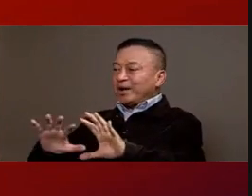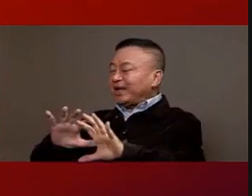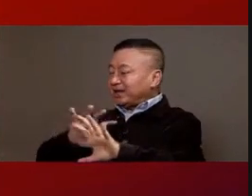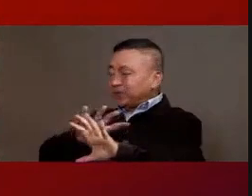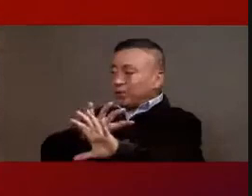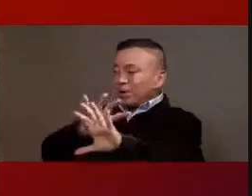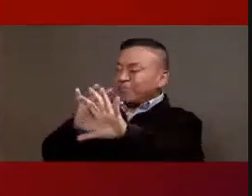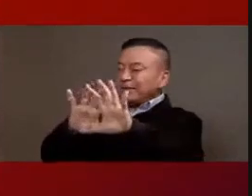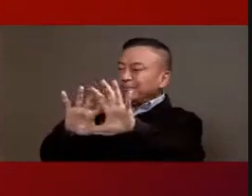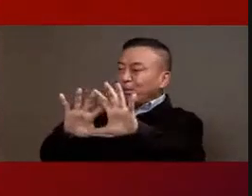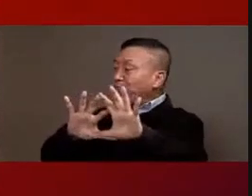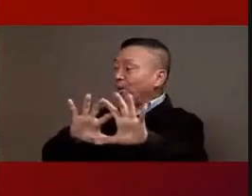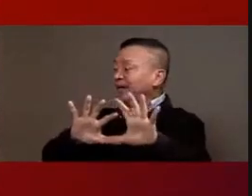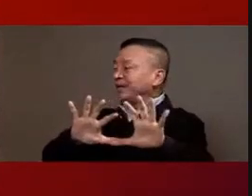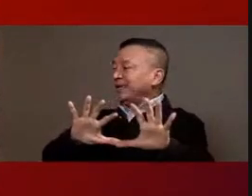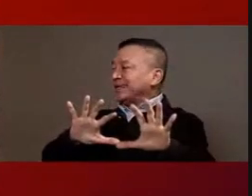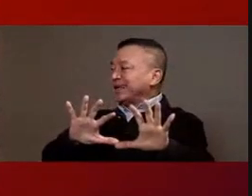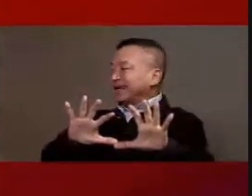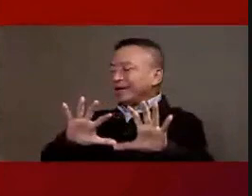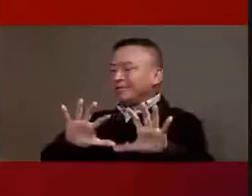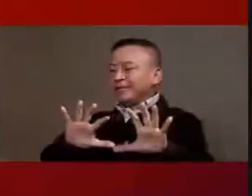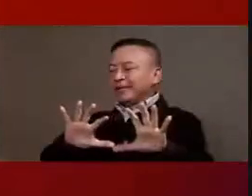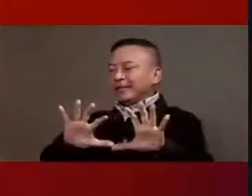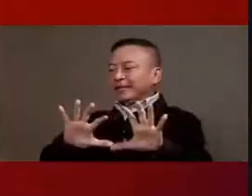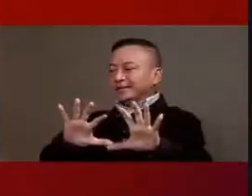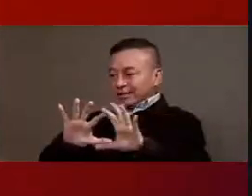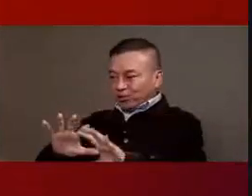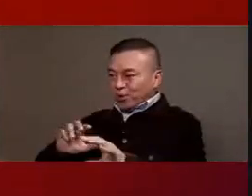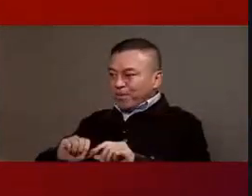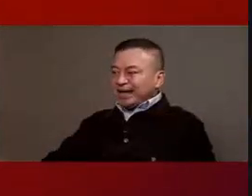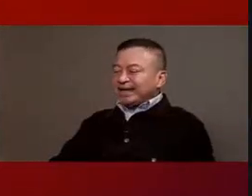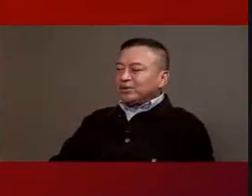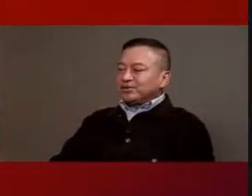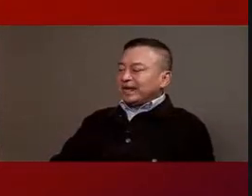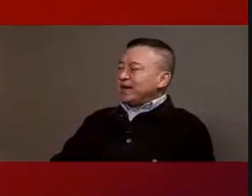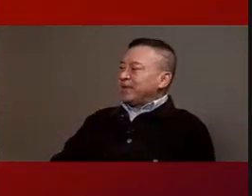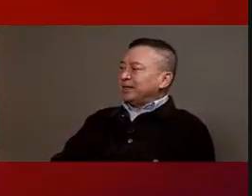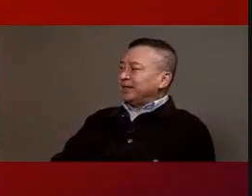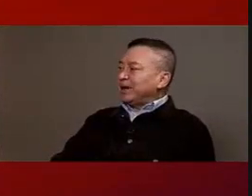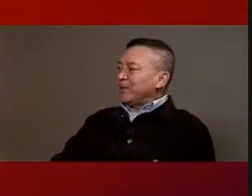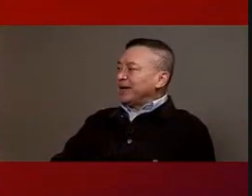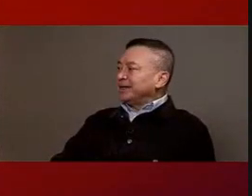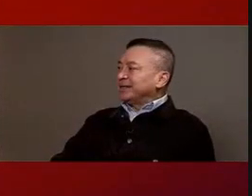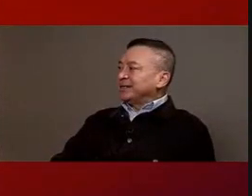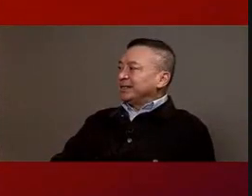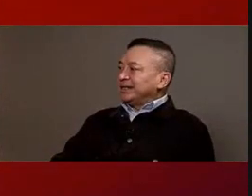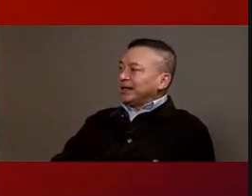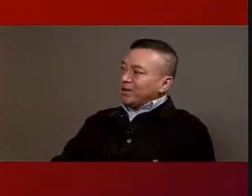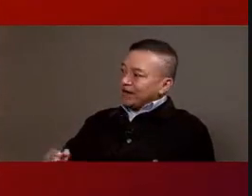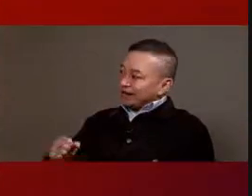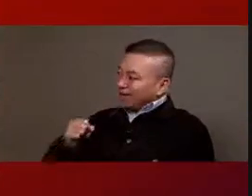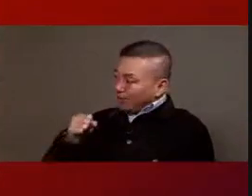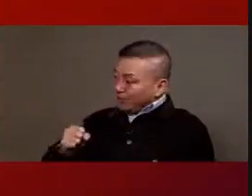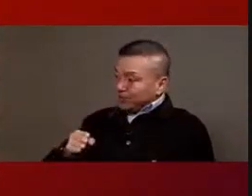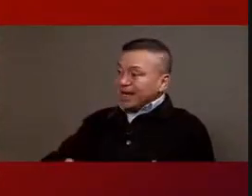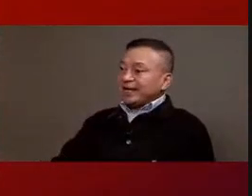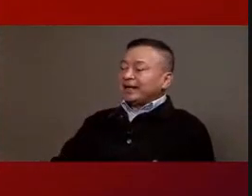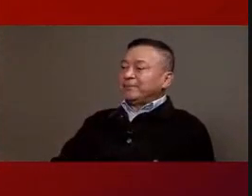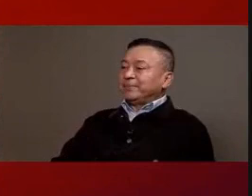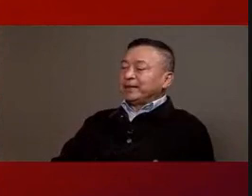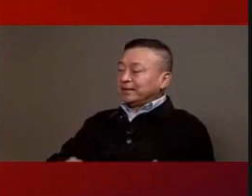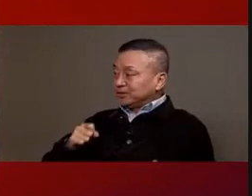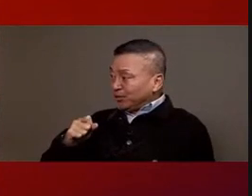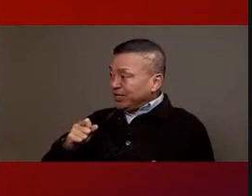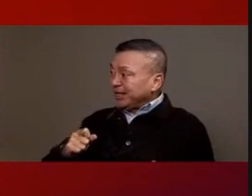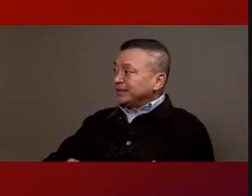เมื่อก่อนเนี่ยก็อยู่กันปนๆกันอย่างเงี้ยนะครับแต่ตัวใหม่ตัวแสดงใหม่ที่เข้ามาที่เราต้องสนใ